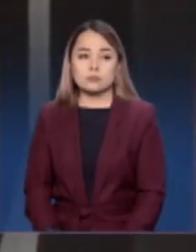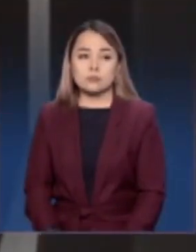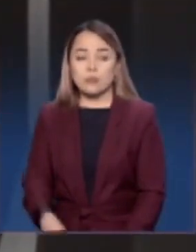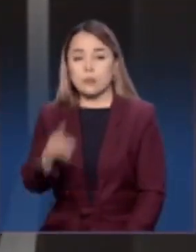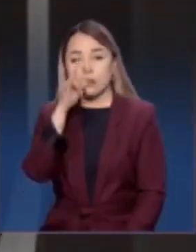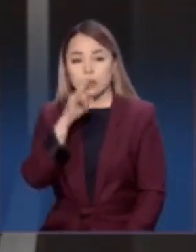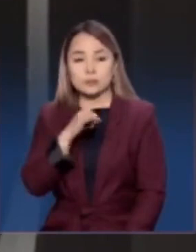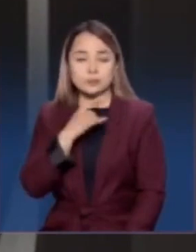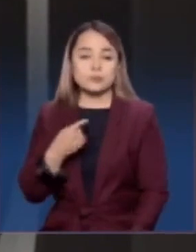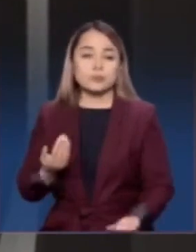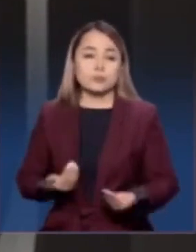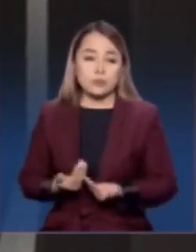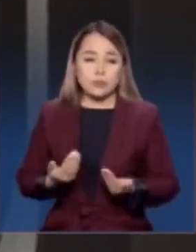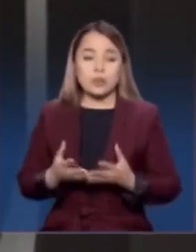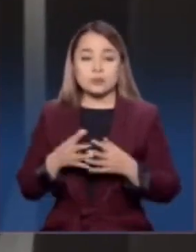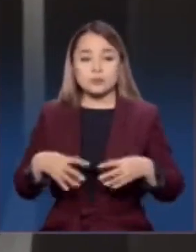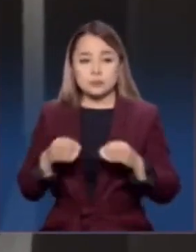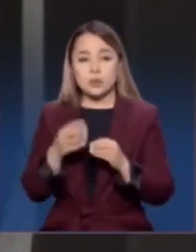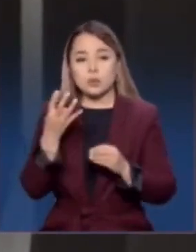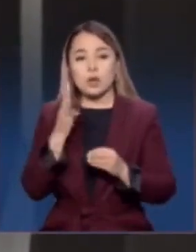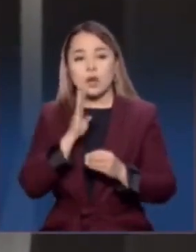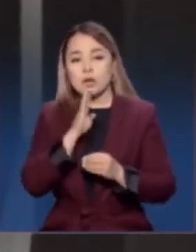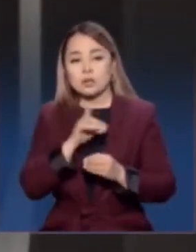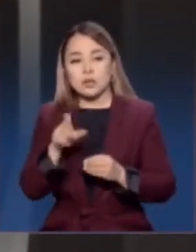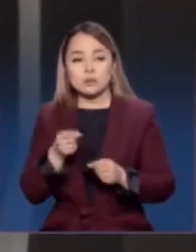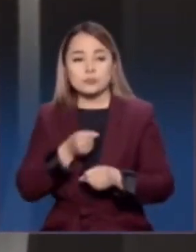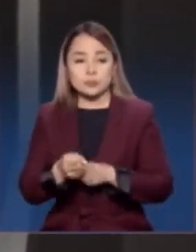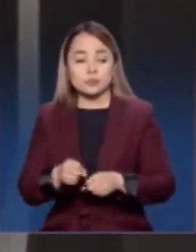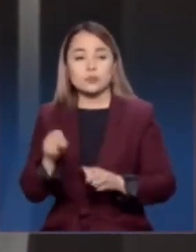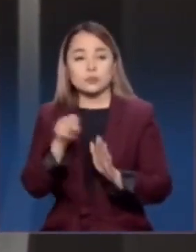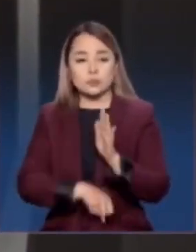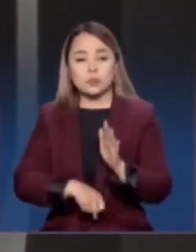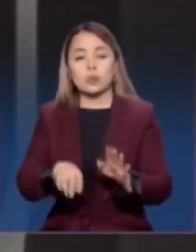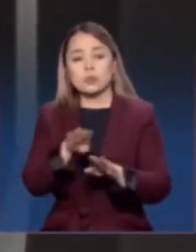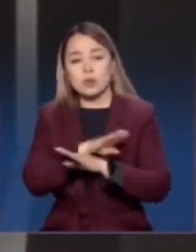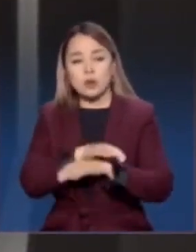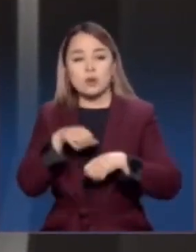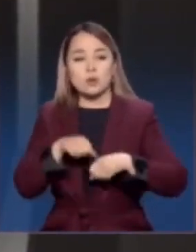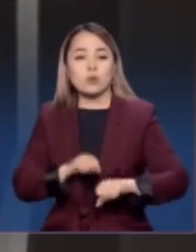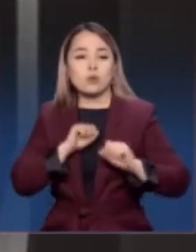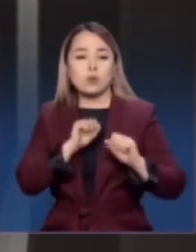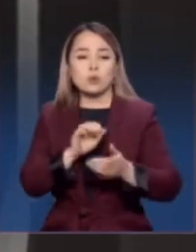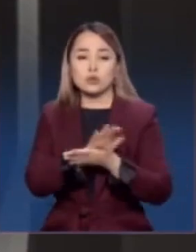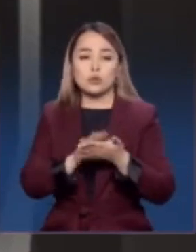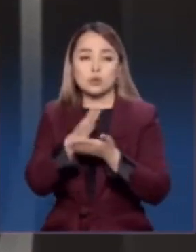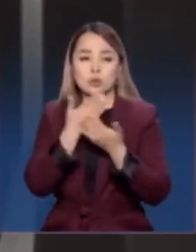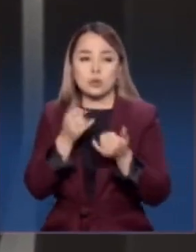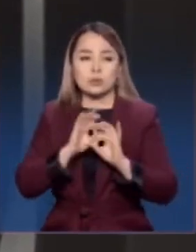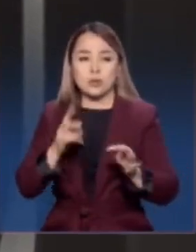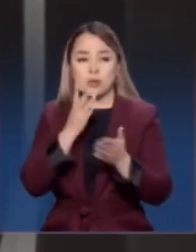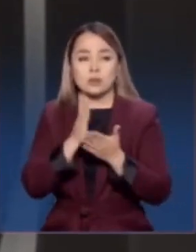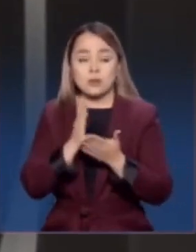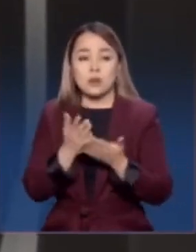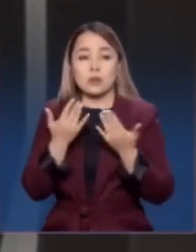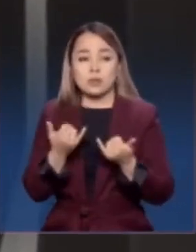Қазақстанда тұрмыстық зорлық-зомбылықтан жылына 400 әйел қайтыс болады. Мұндай деректі әйелдер құқығын қорғайтын ұйымдардың көбі келтіріп жүр.